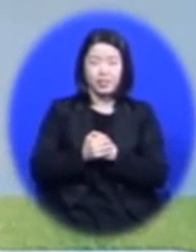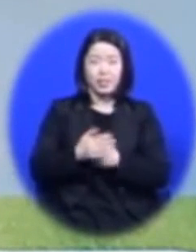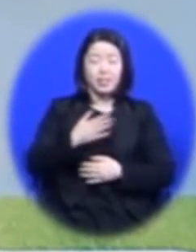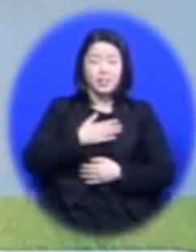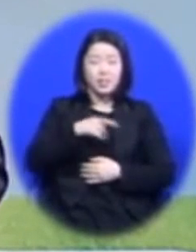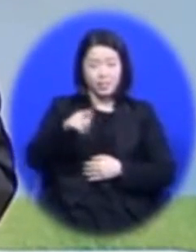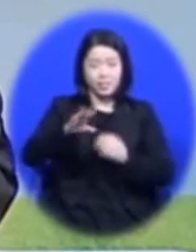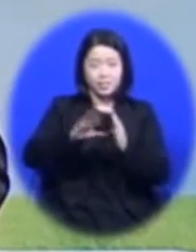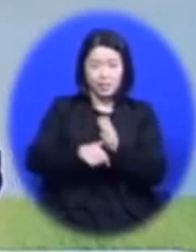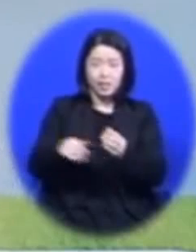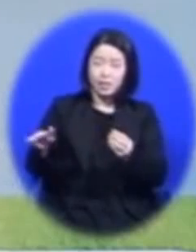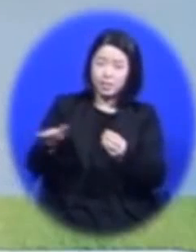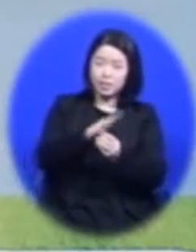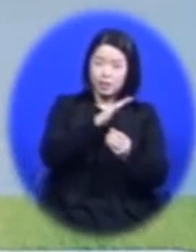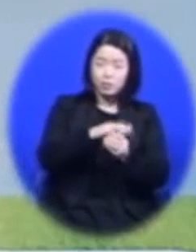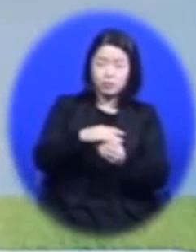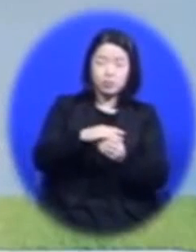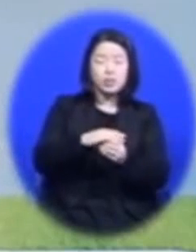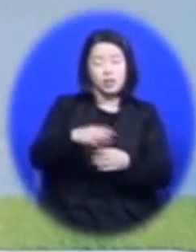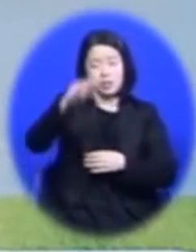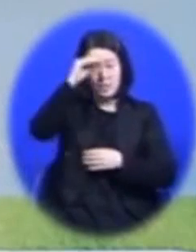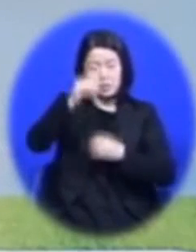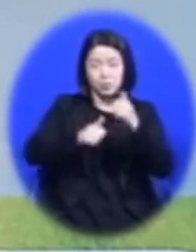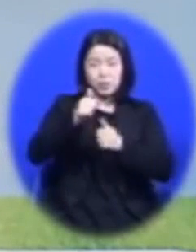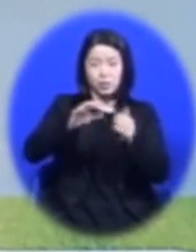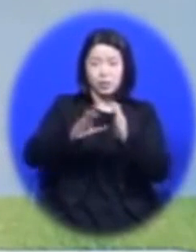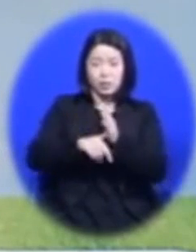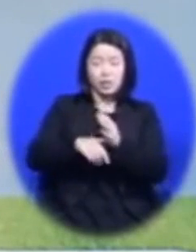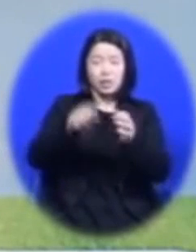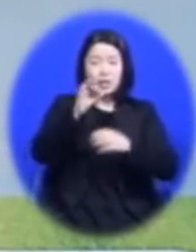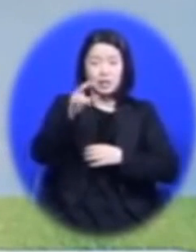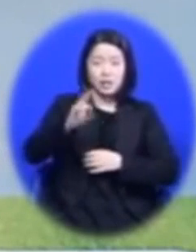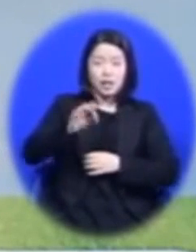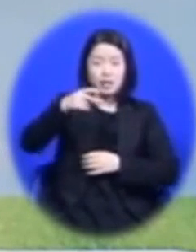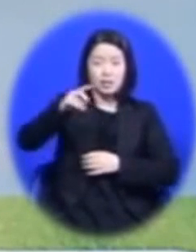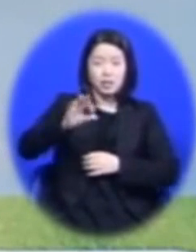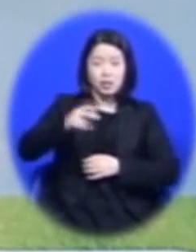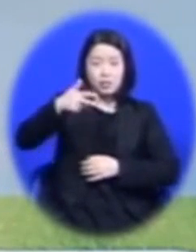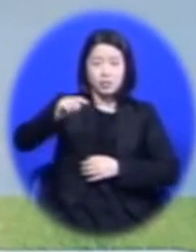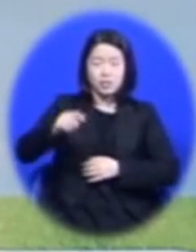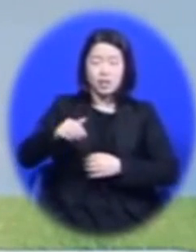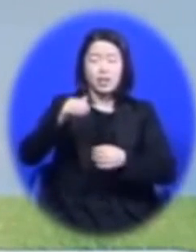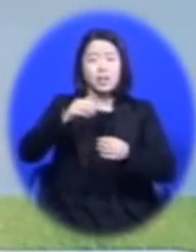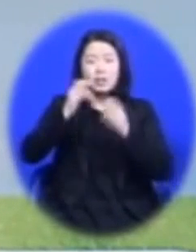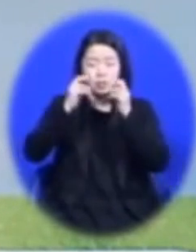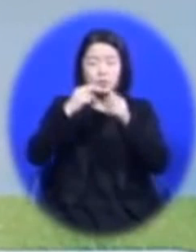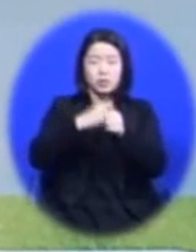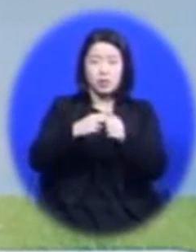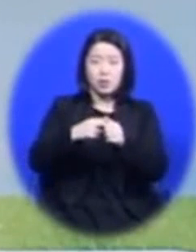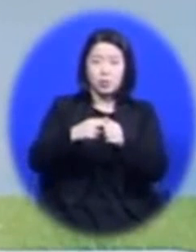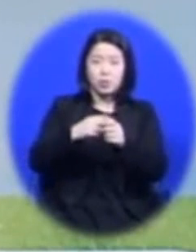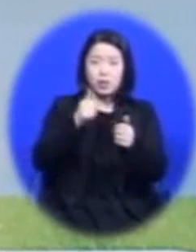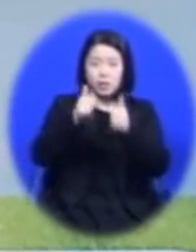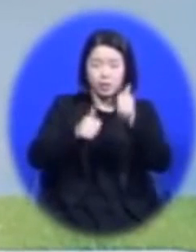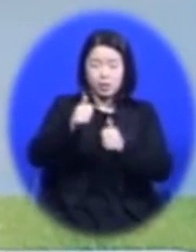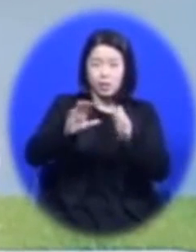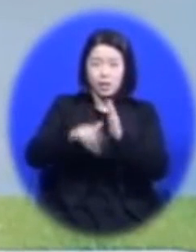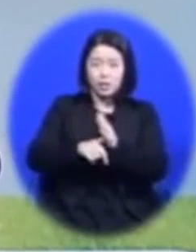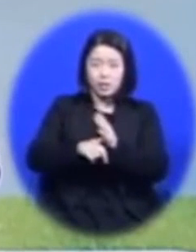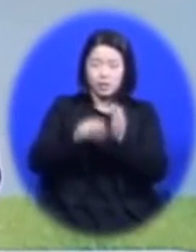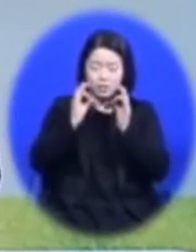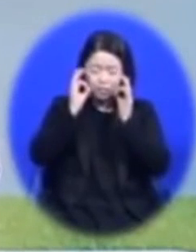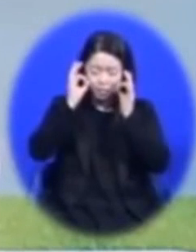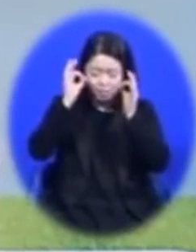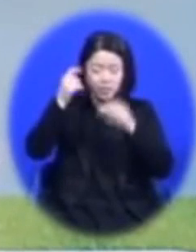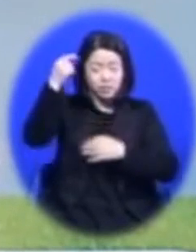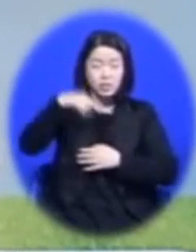제가 그때 탁구 시범 경기를 이렇게 양영자 선교사와 이렇게 하면서 절실하게 느낀 것은 마음은